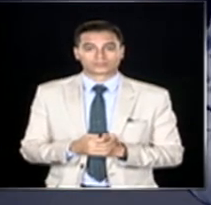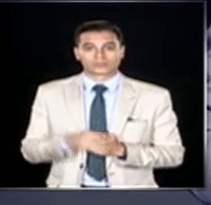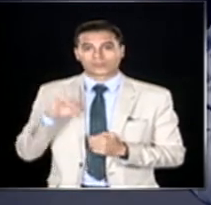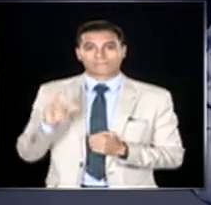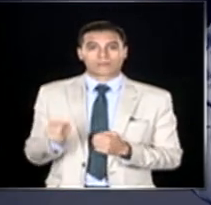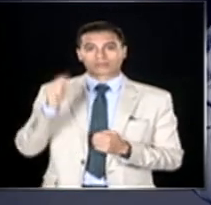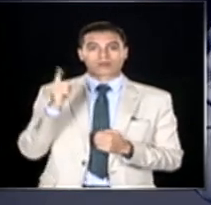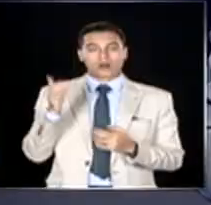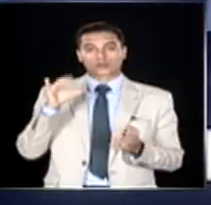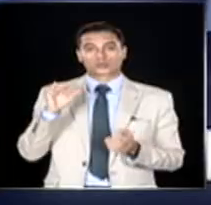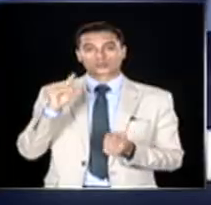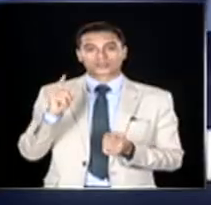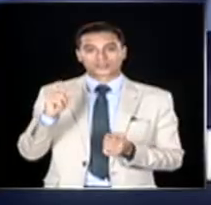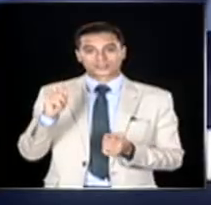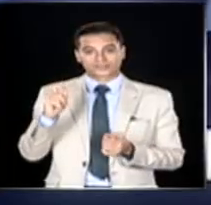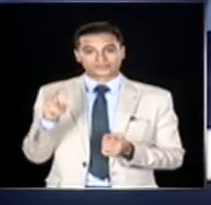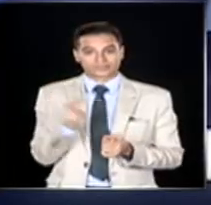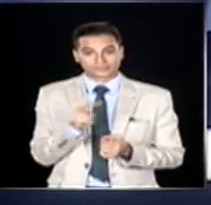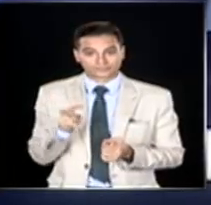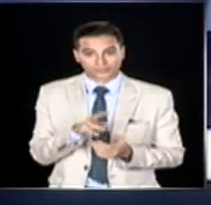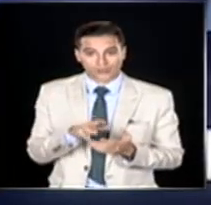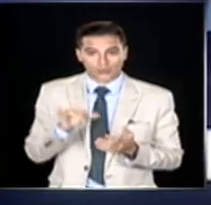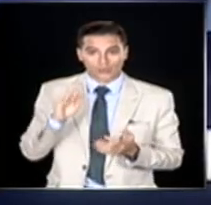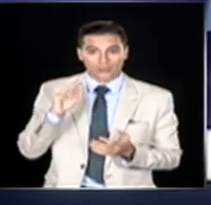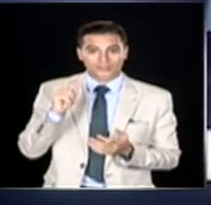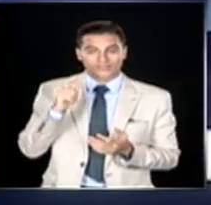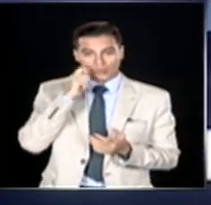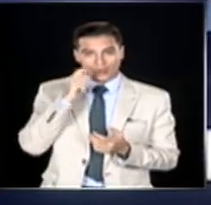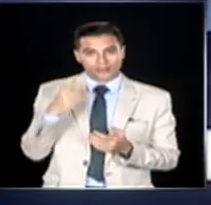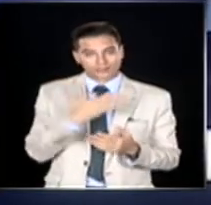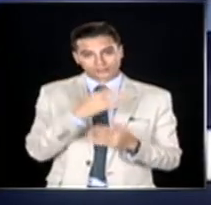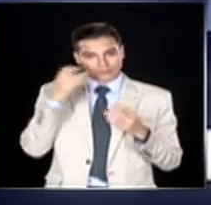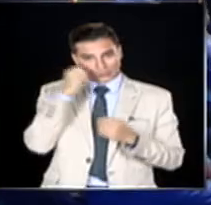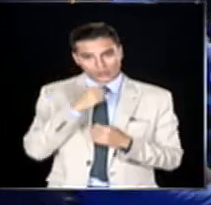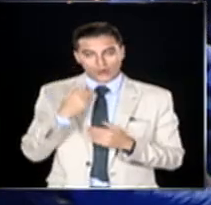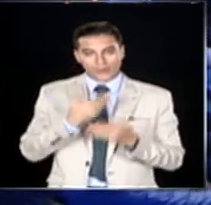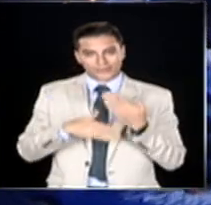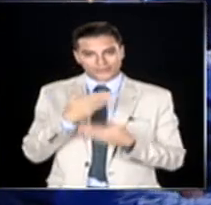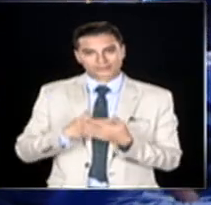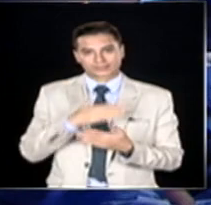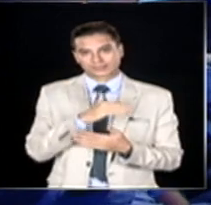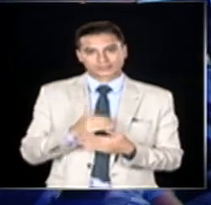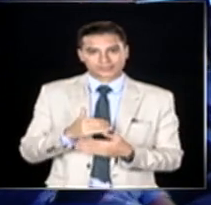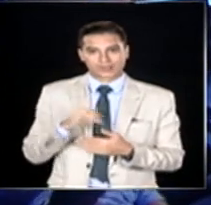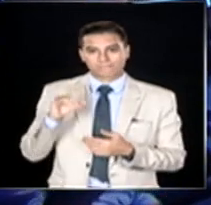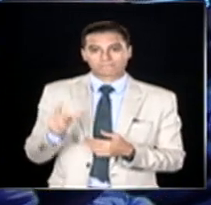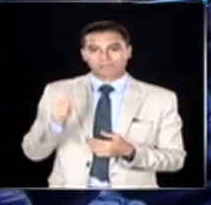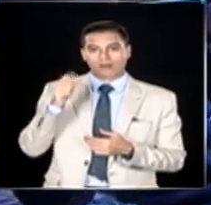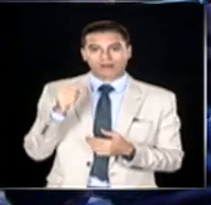منار ويوسف، يوسف ومنار. يوسف هتروح تسمع أغنية ترجع لنا تاني، تفضل تعالي منار